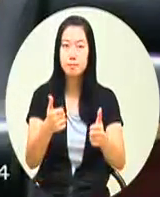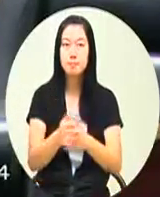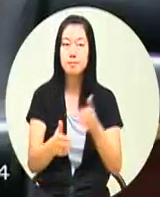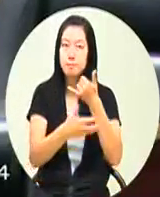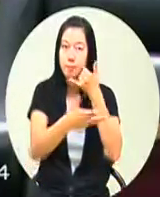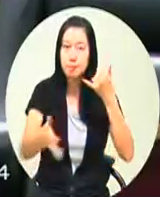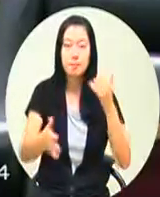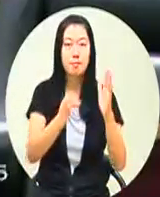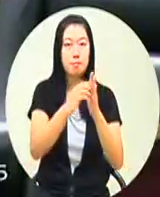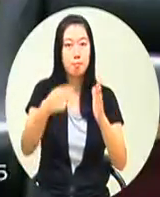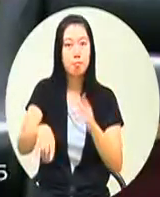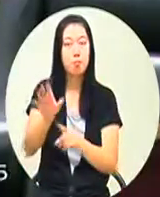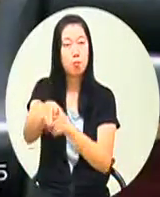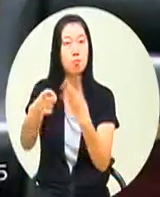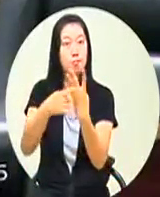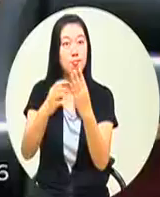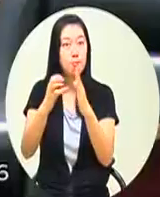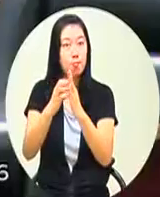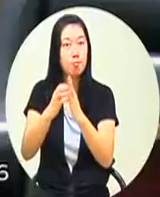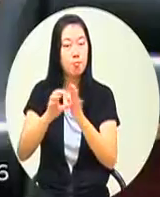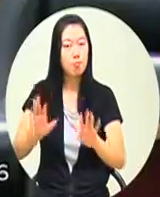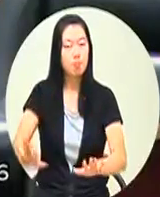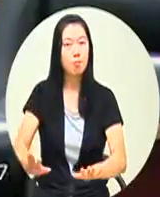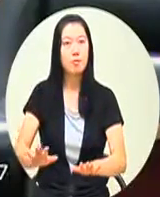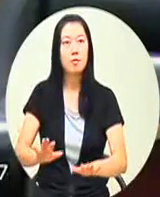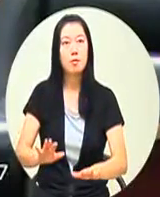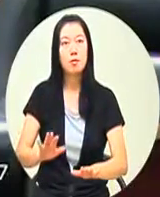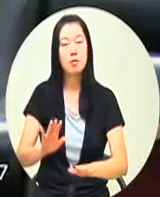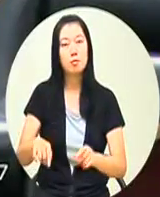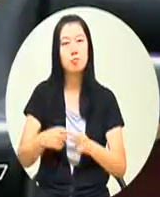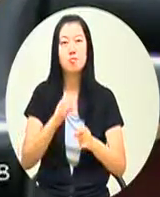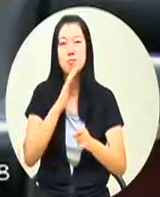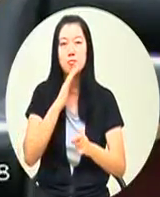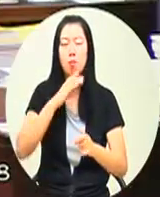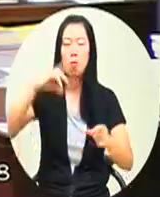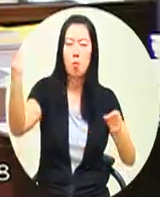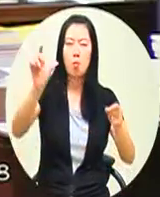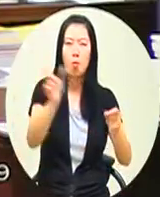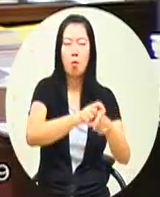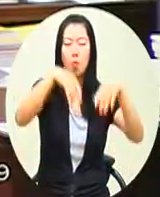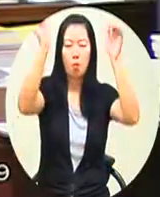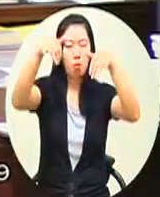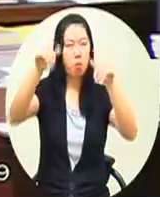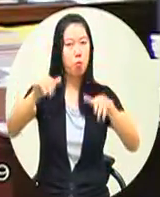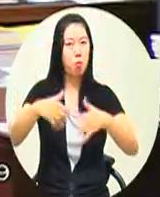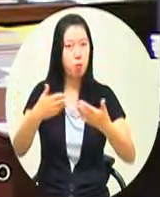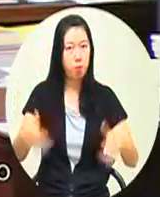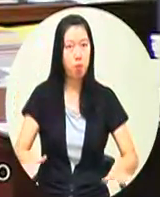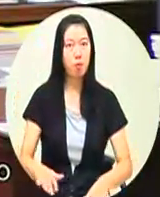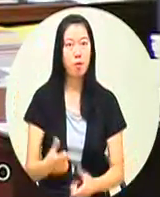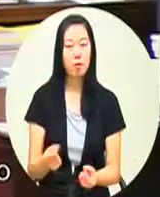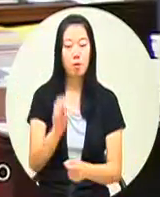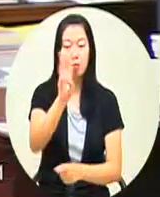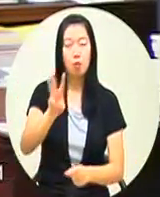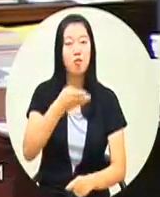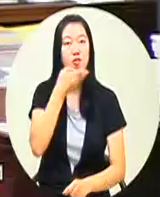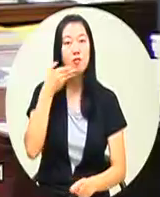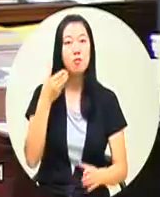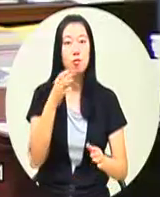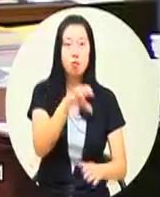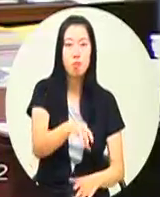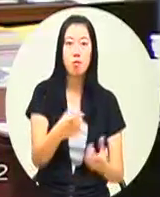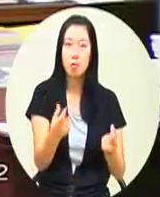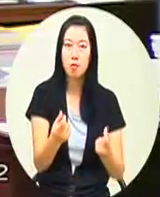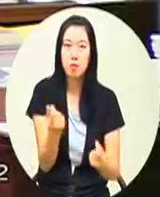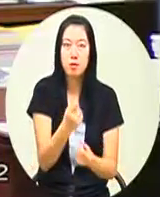跟农业局，然后今年其实是一个非常多天灾的一个年度啦，包括水利局也很辛苦，哈，从霸王级